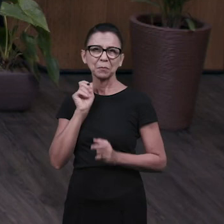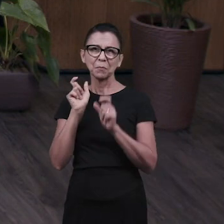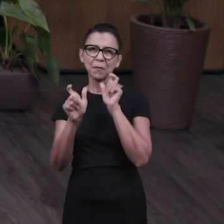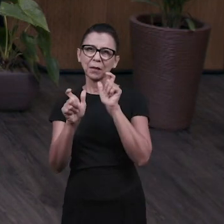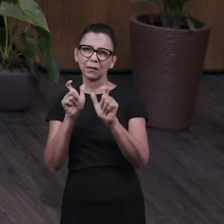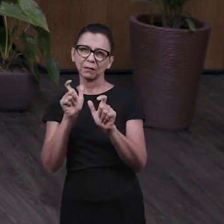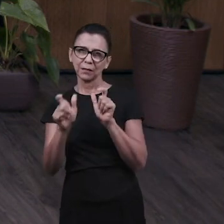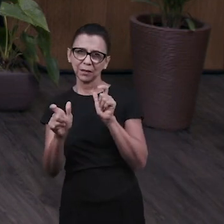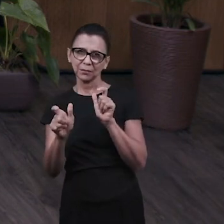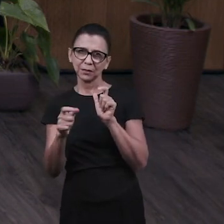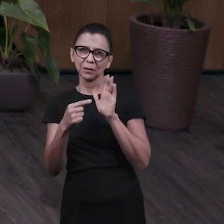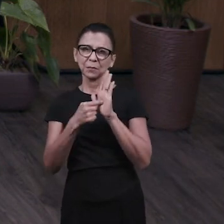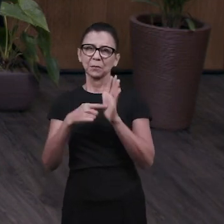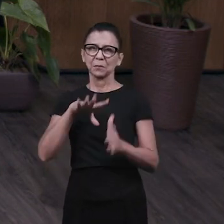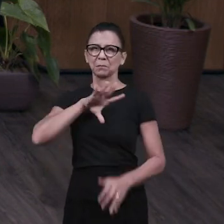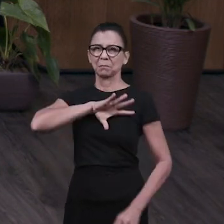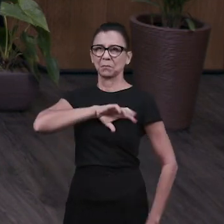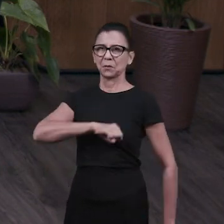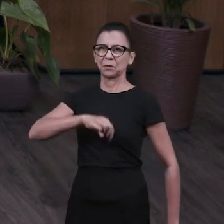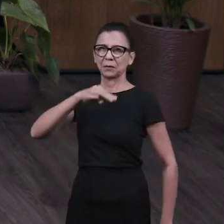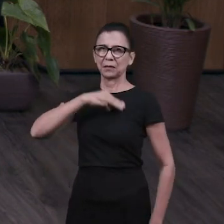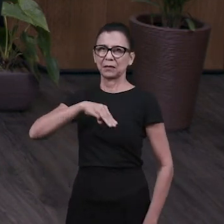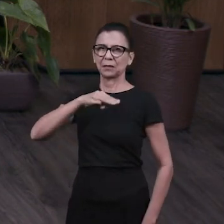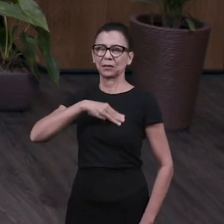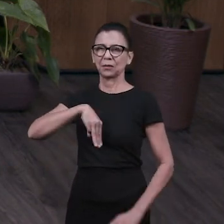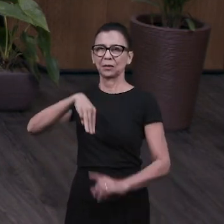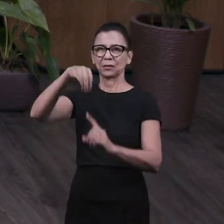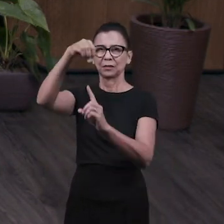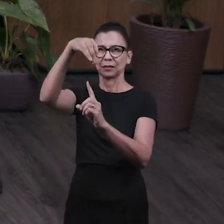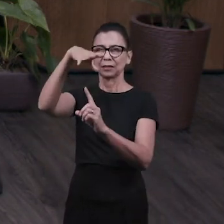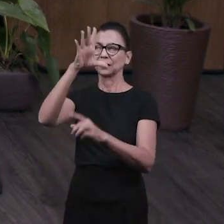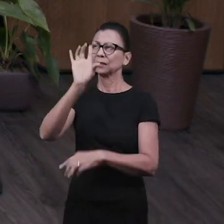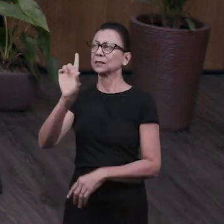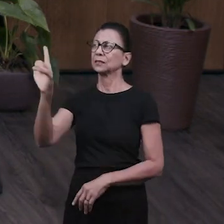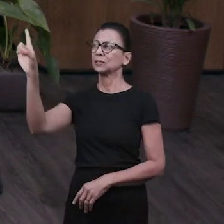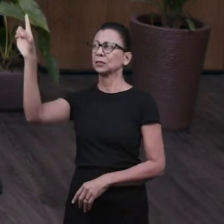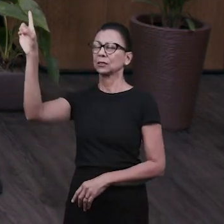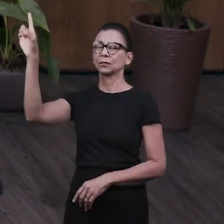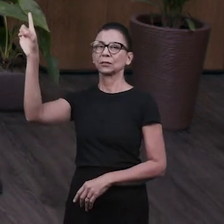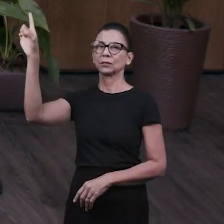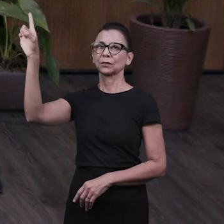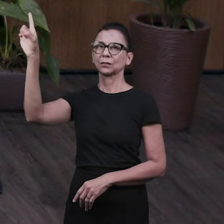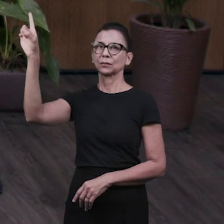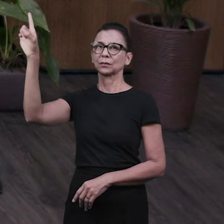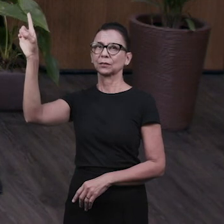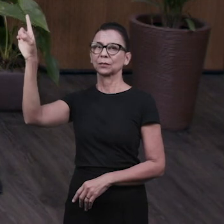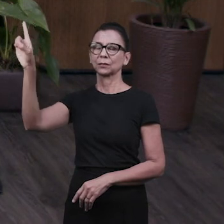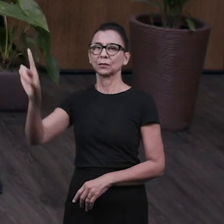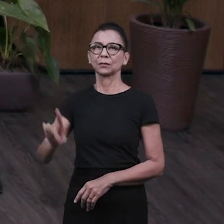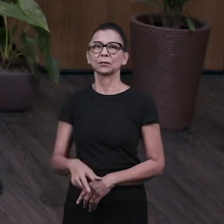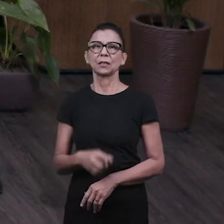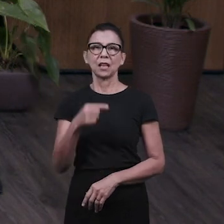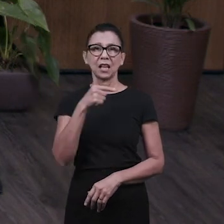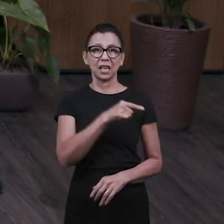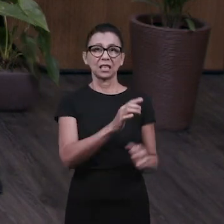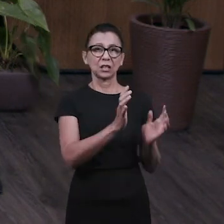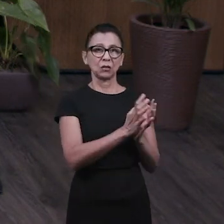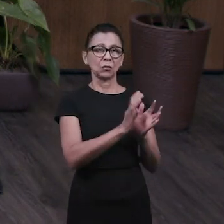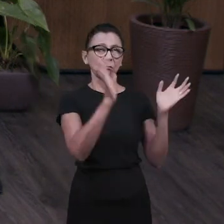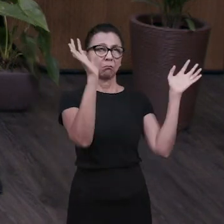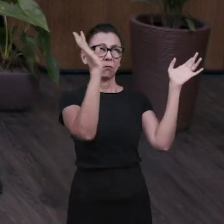donc des mots qui parlent de l'amour, de la miséricorde et de la grâce de Dieu. Les 5 vierges folles ont été